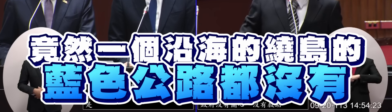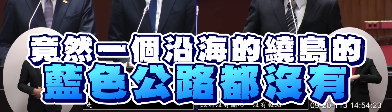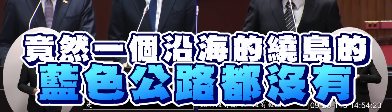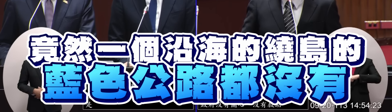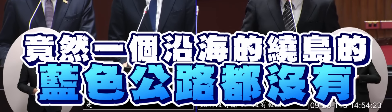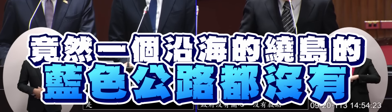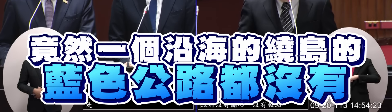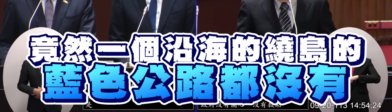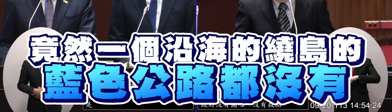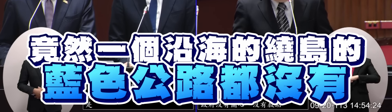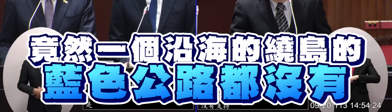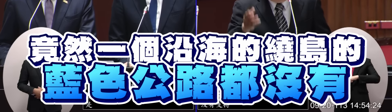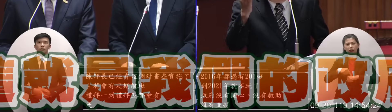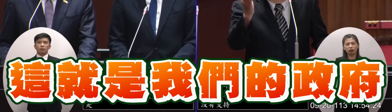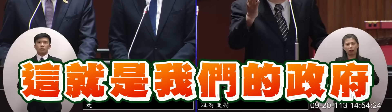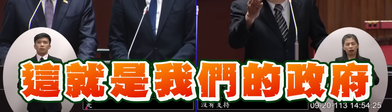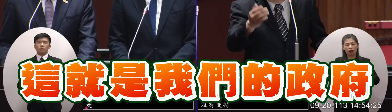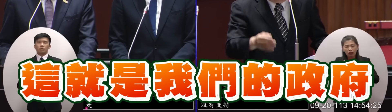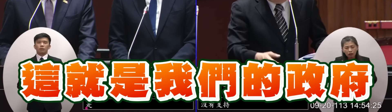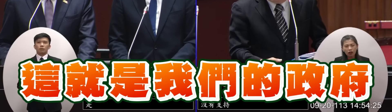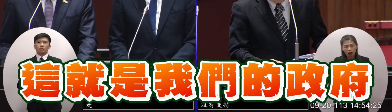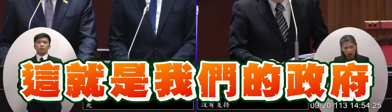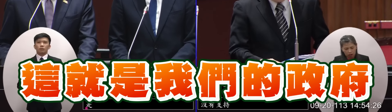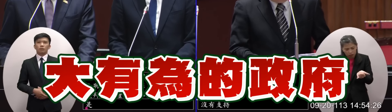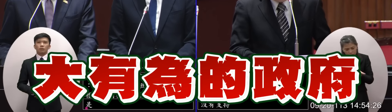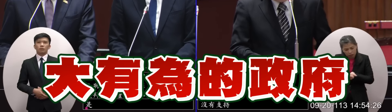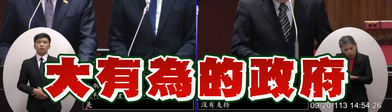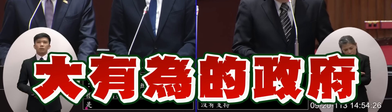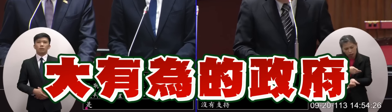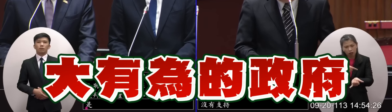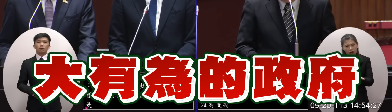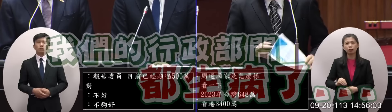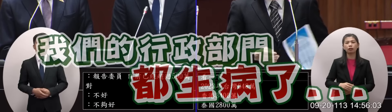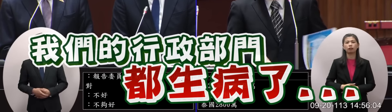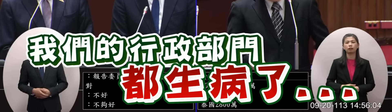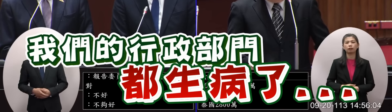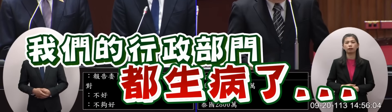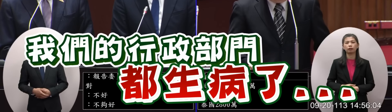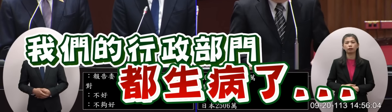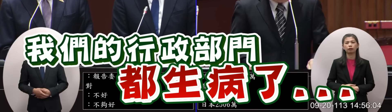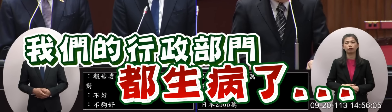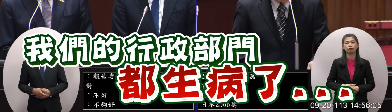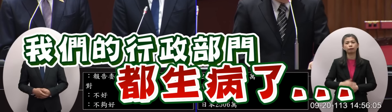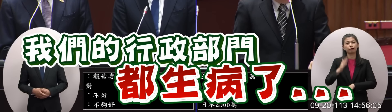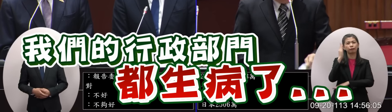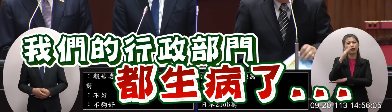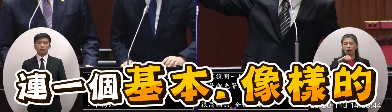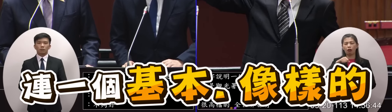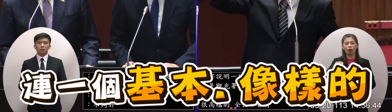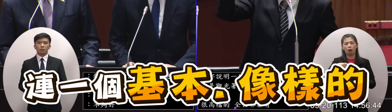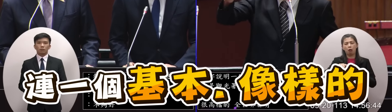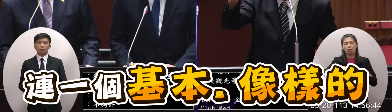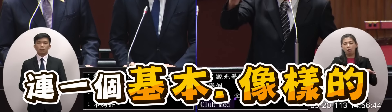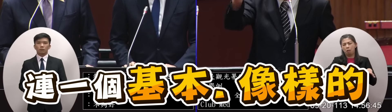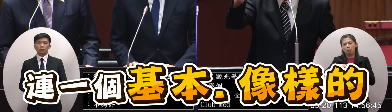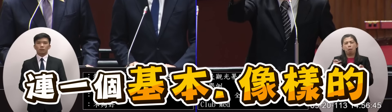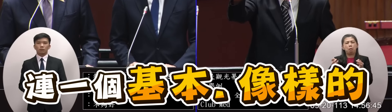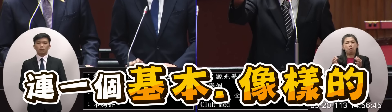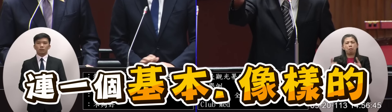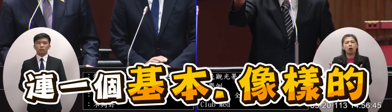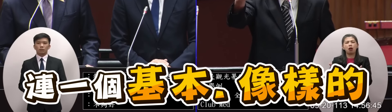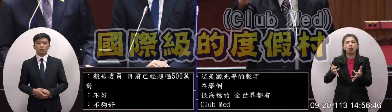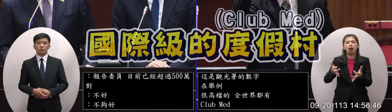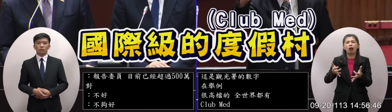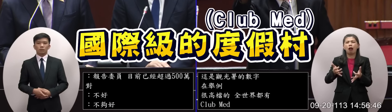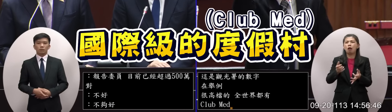的蓝色公路都没有，这个就是我们的政府，大有名的政府。我们的行政部门都生病了，连一个基本像